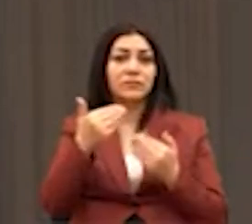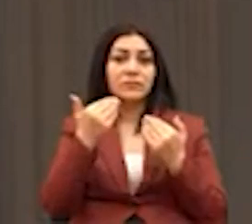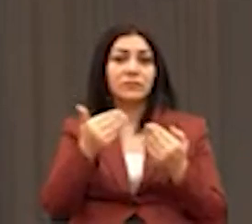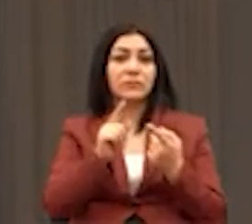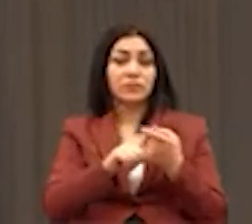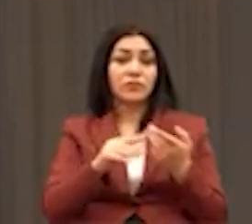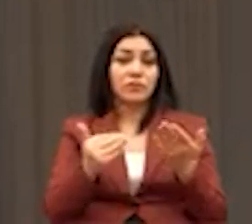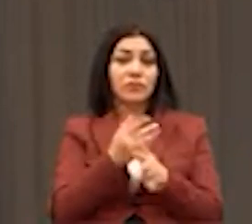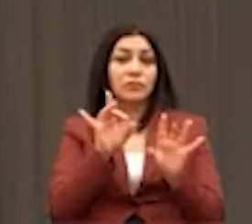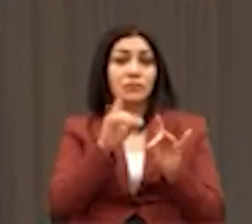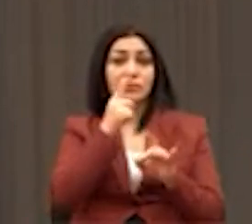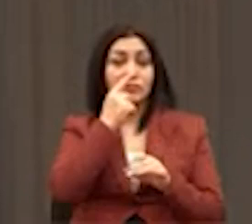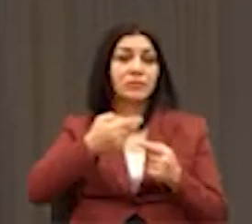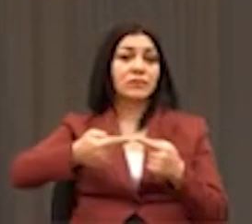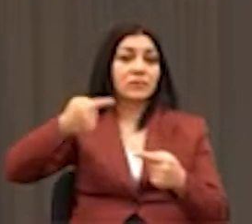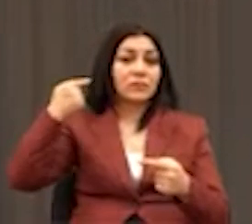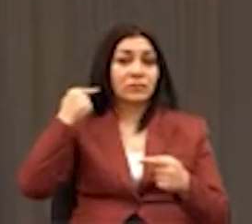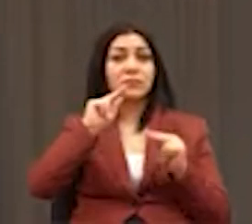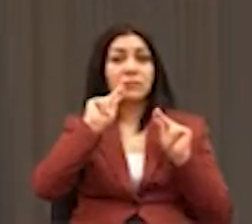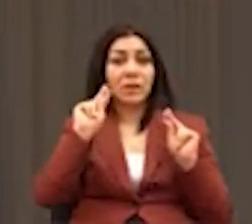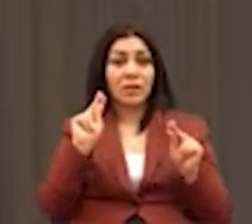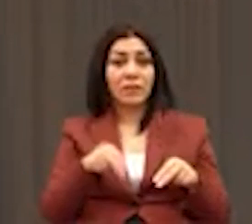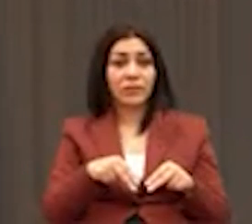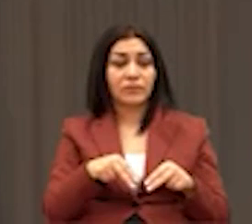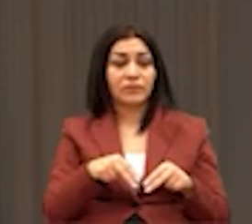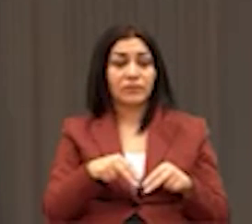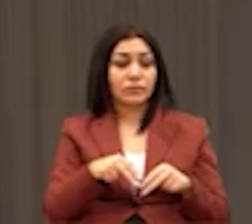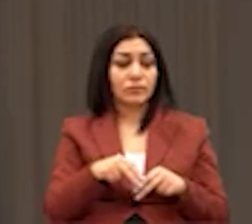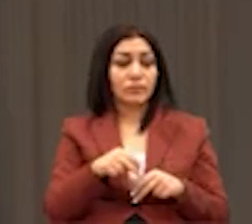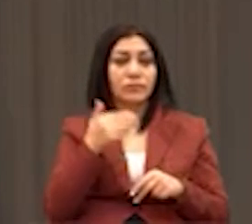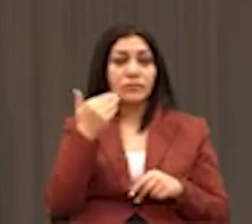նոր ներկայացրեցի, նախկինները մեղավոր են նրանով, որ